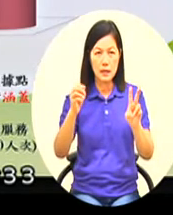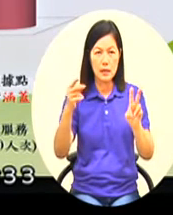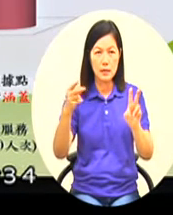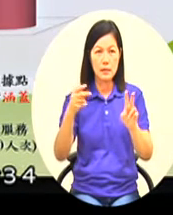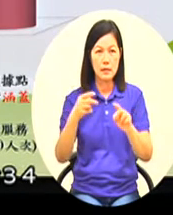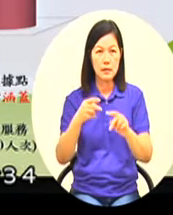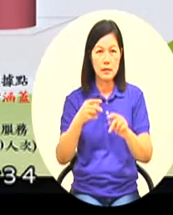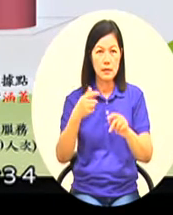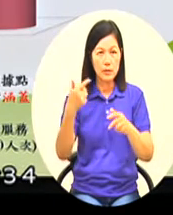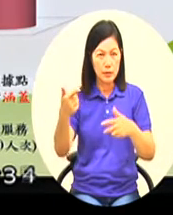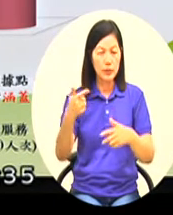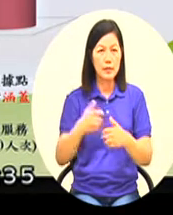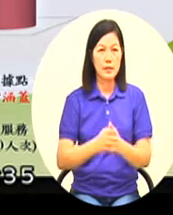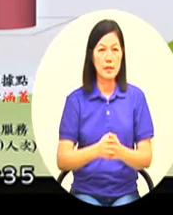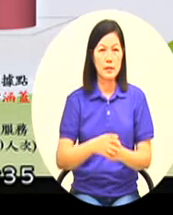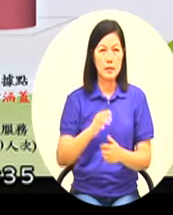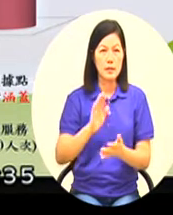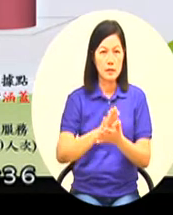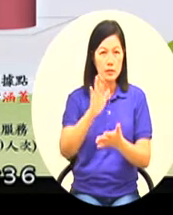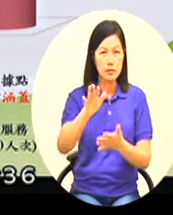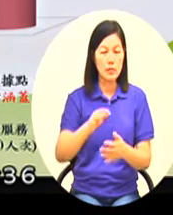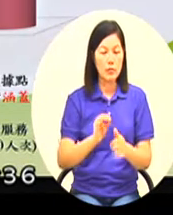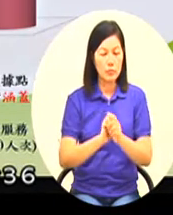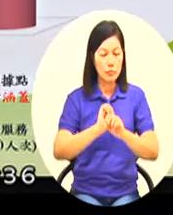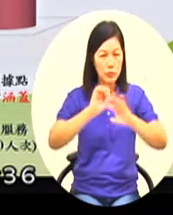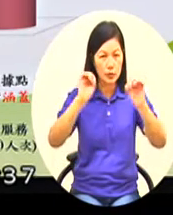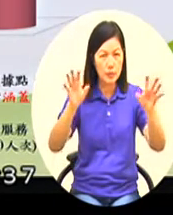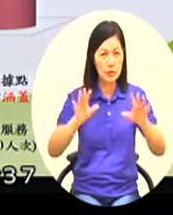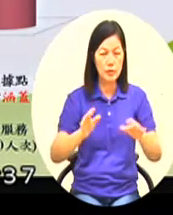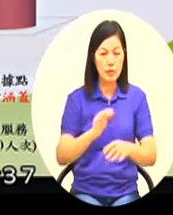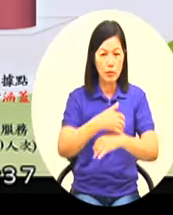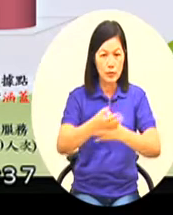范围。那另外是我们在推动偏乡的长期服